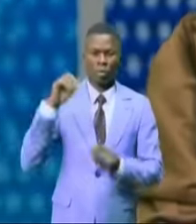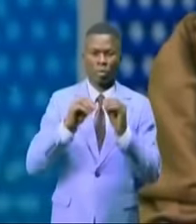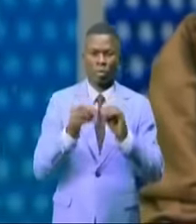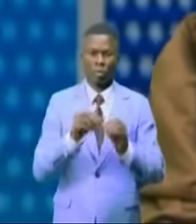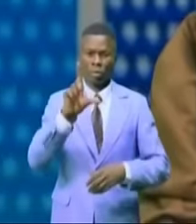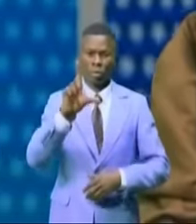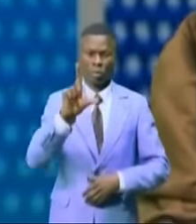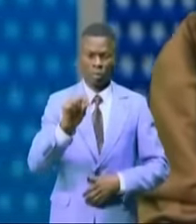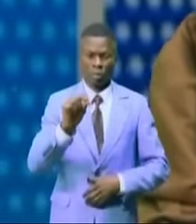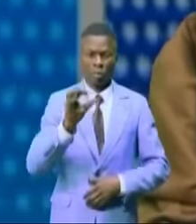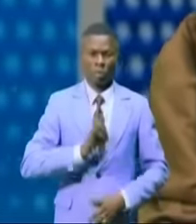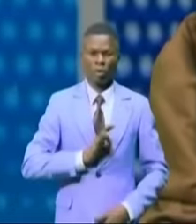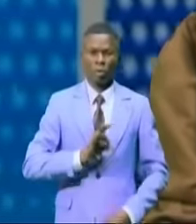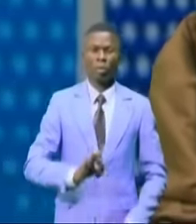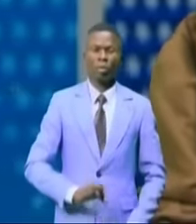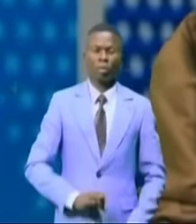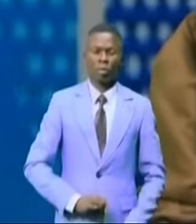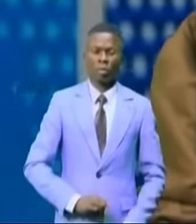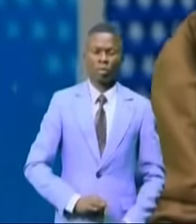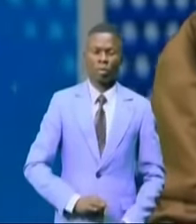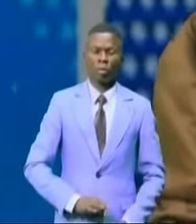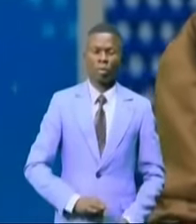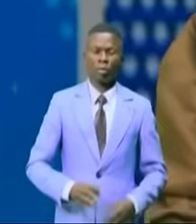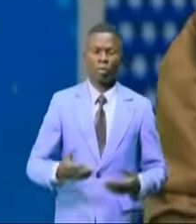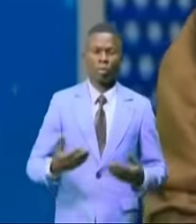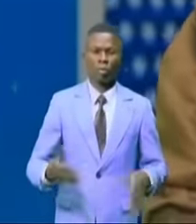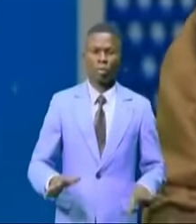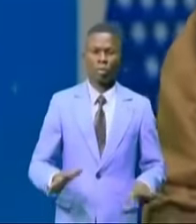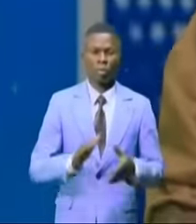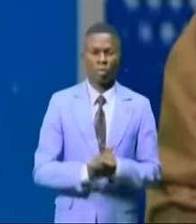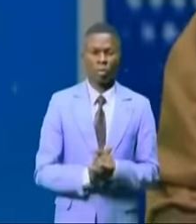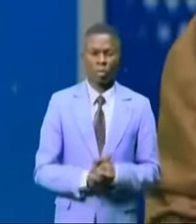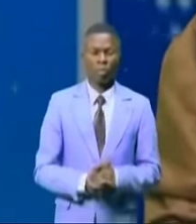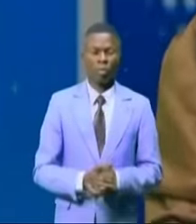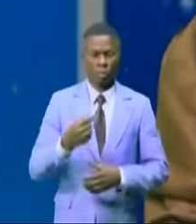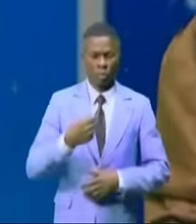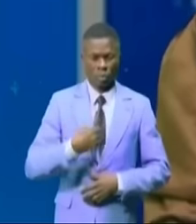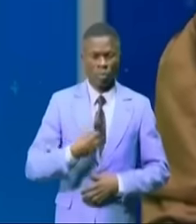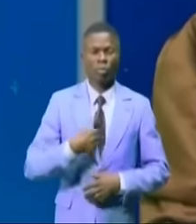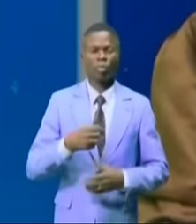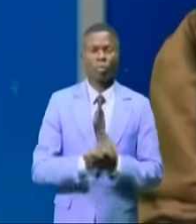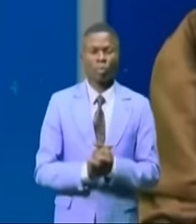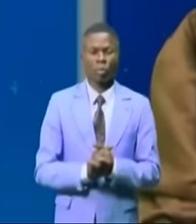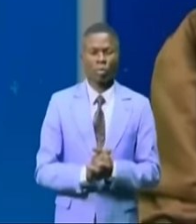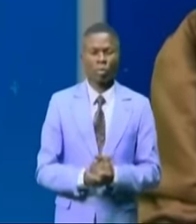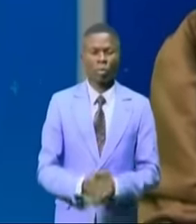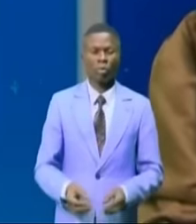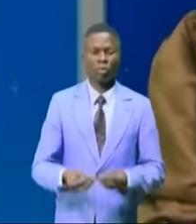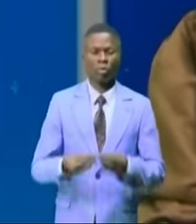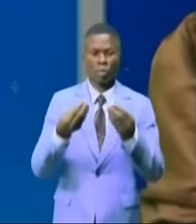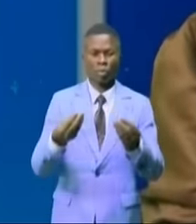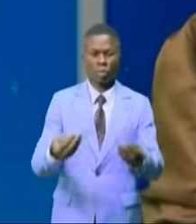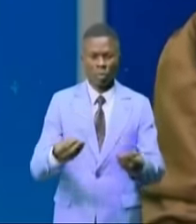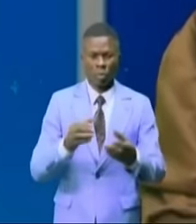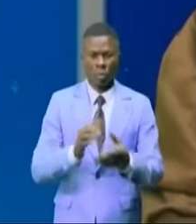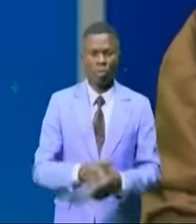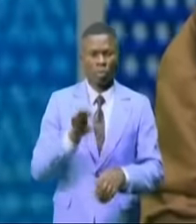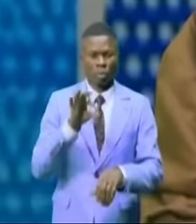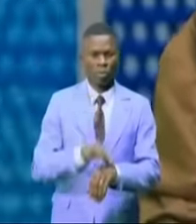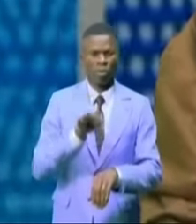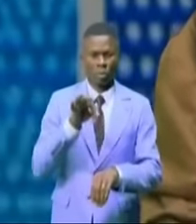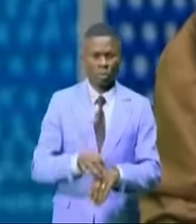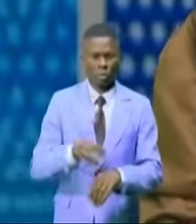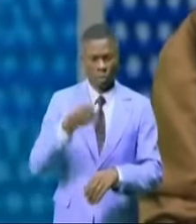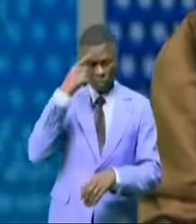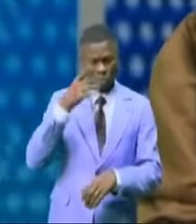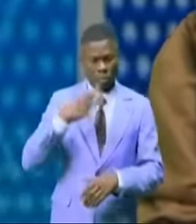numéro 20, Félix-Antoine Tshisekedi Tshilombo, à qui, justement, je viens aujourd'hui donner la chance de